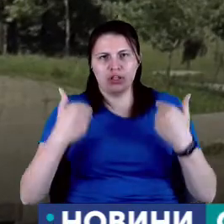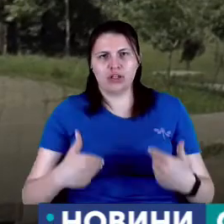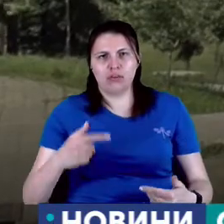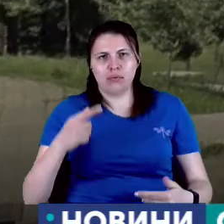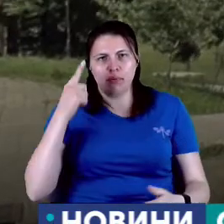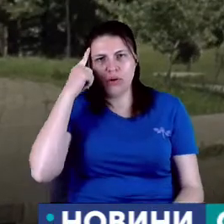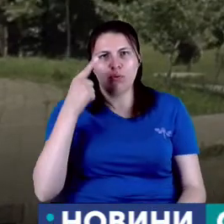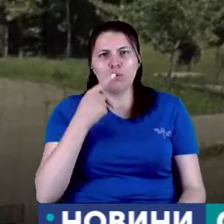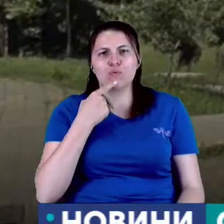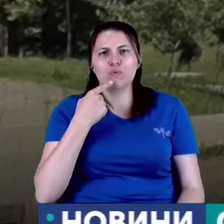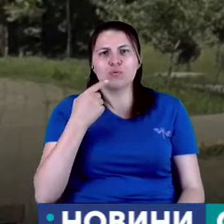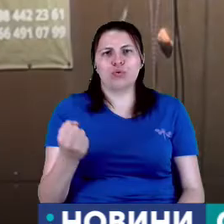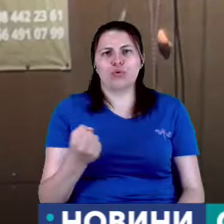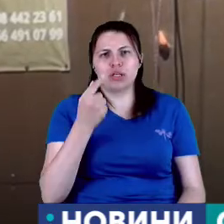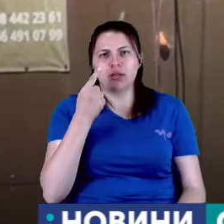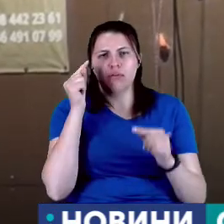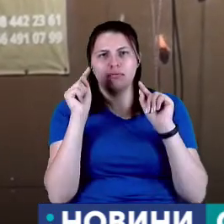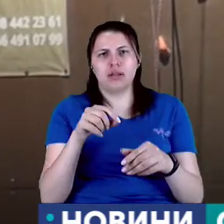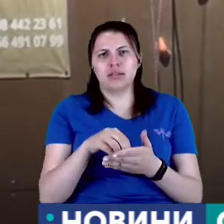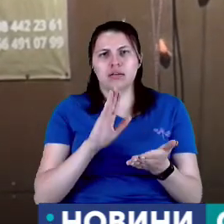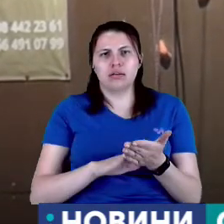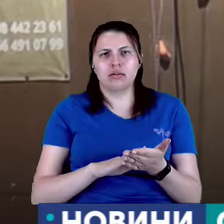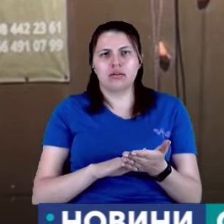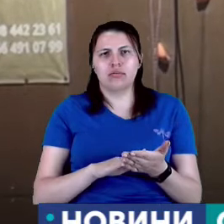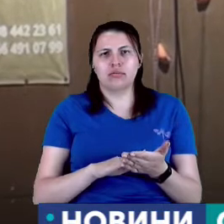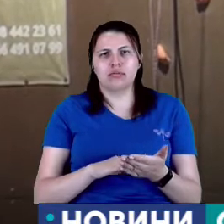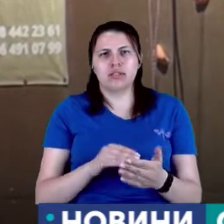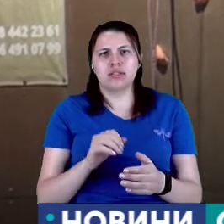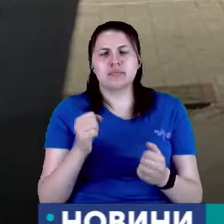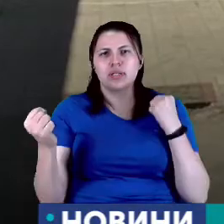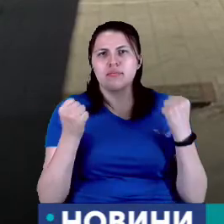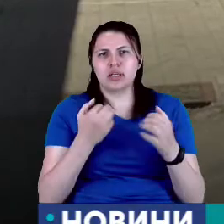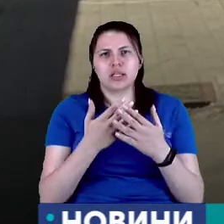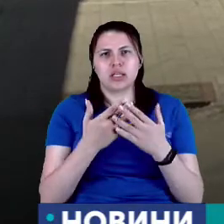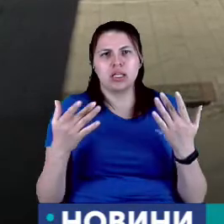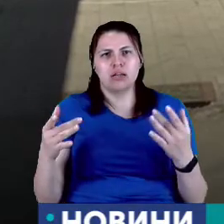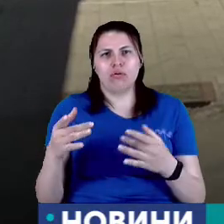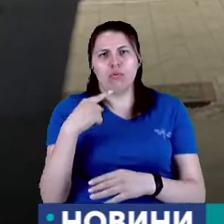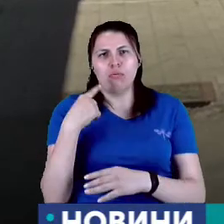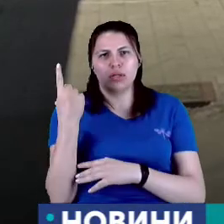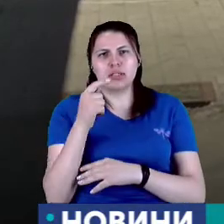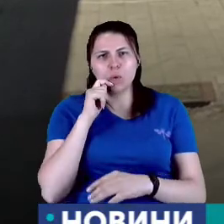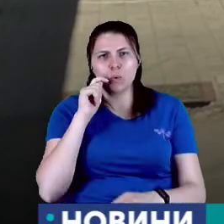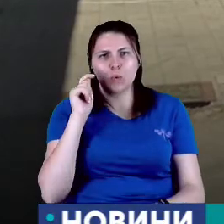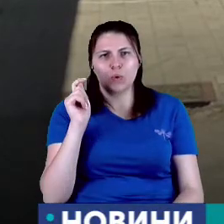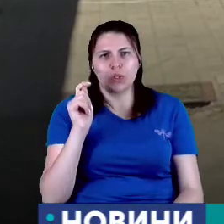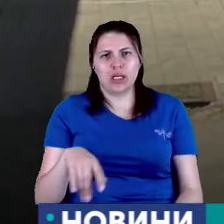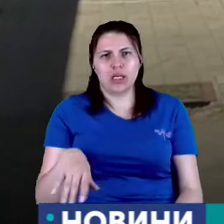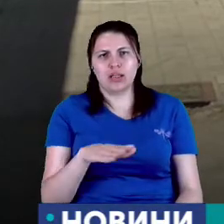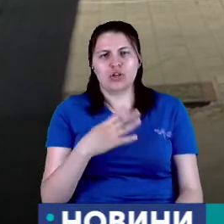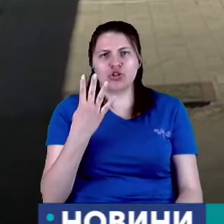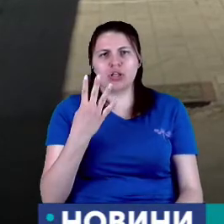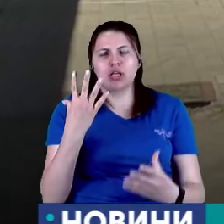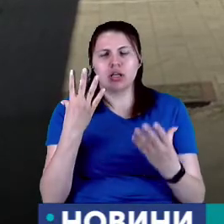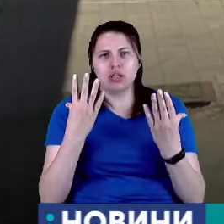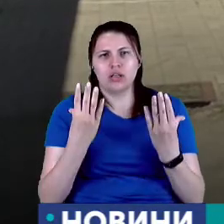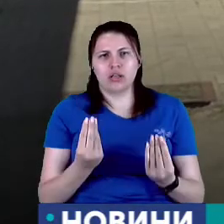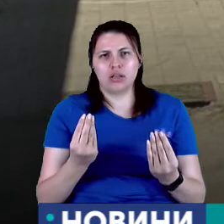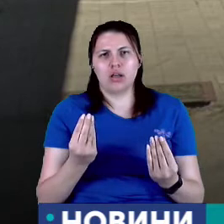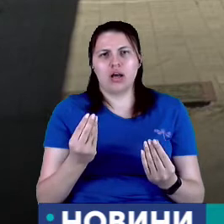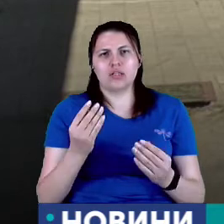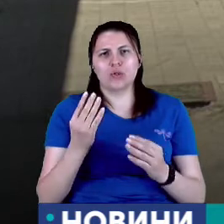марафон зареєструвалися 49 спортсменів з різних областей України. Буде 4 дні соревновань, чемпіонат України,